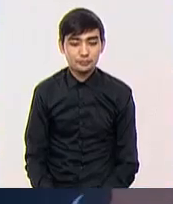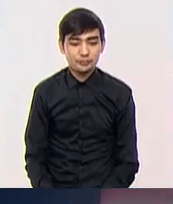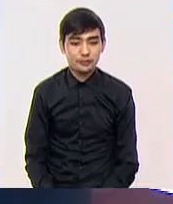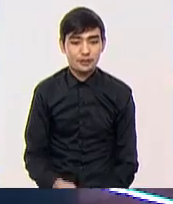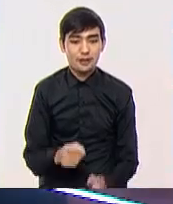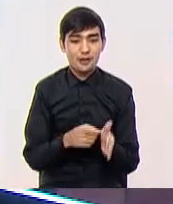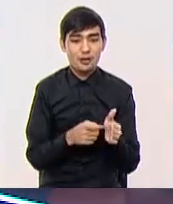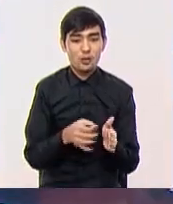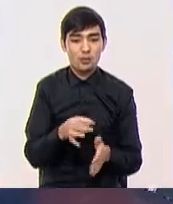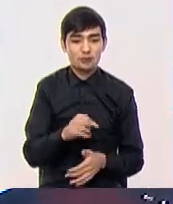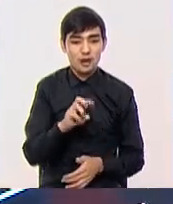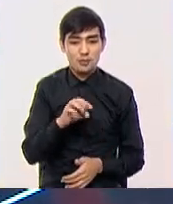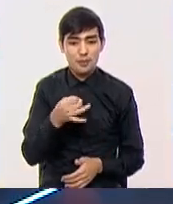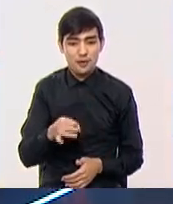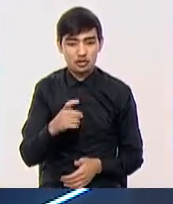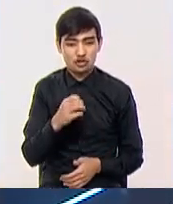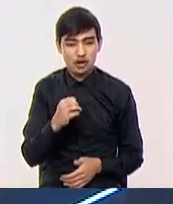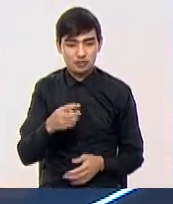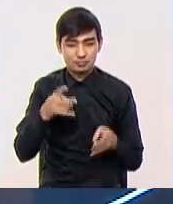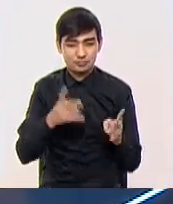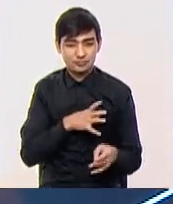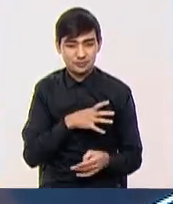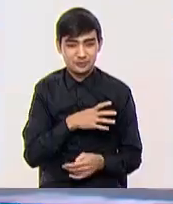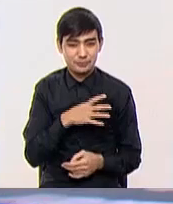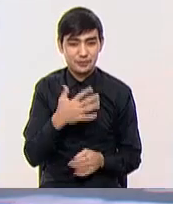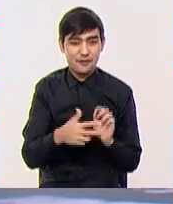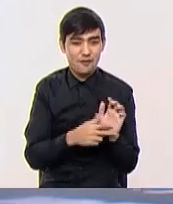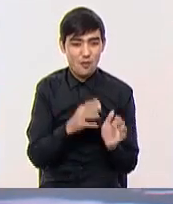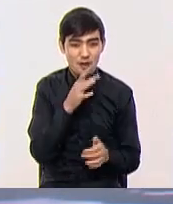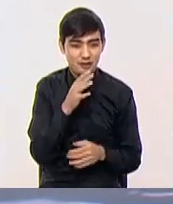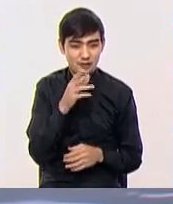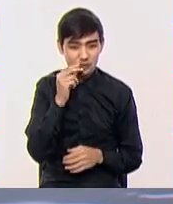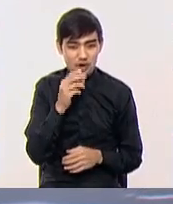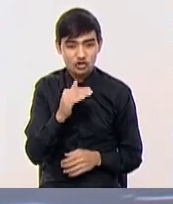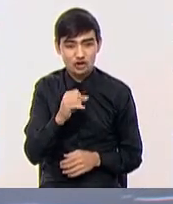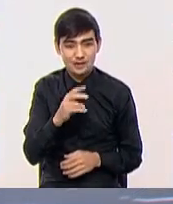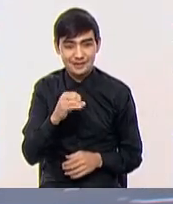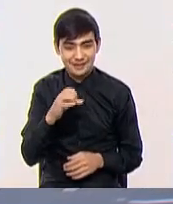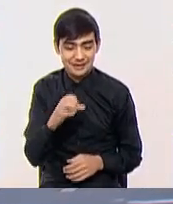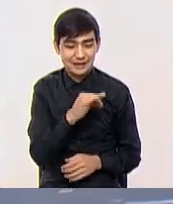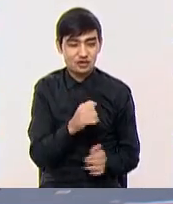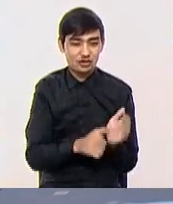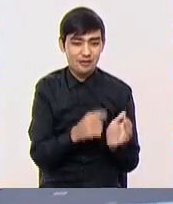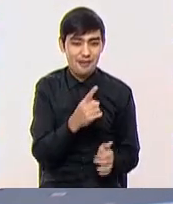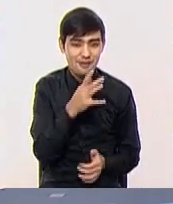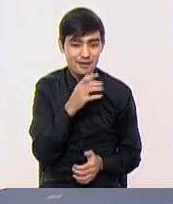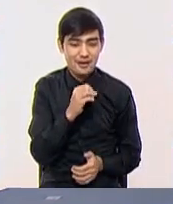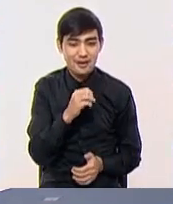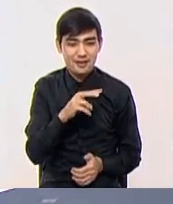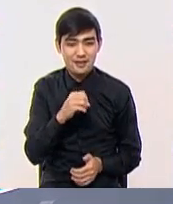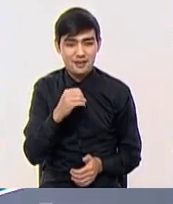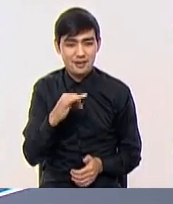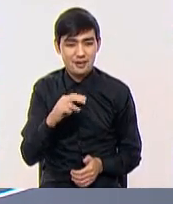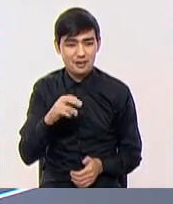Қарағанды облысы Абай шахтасында болған апаттан зардап шеккен 58 жастағы Жеңіс Маралбаев пен 61 жастағы Айлайдын